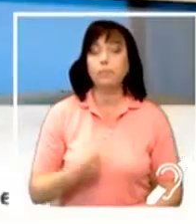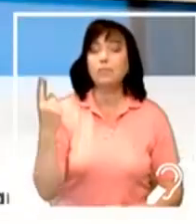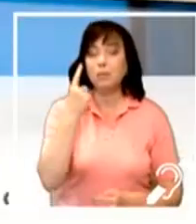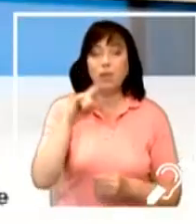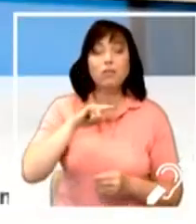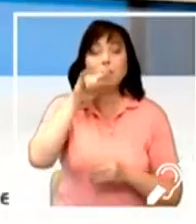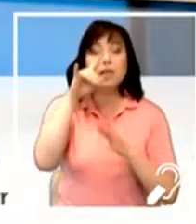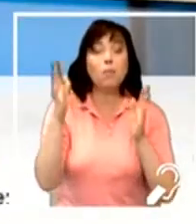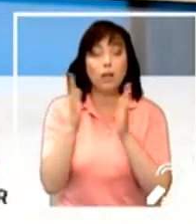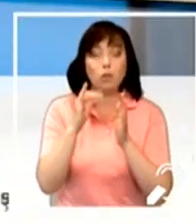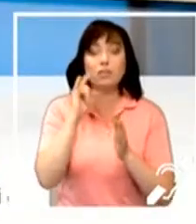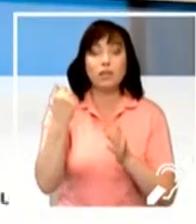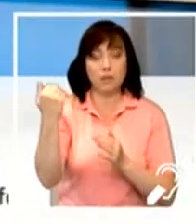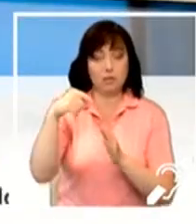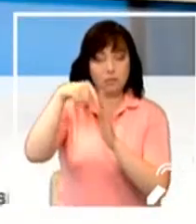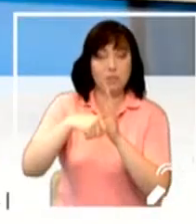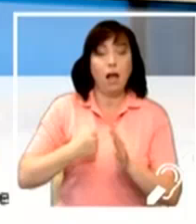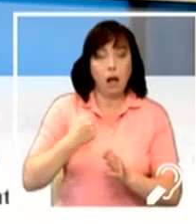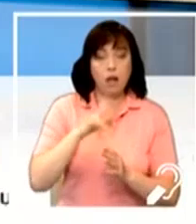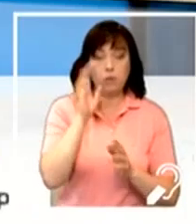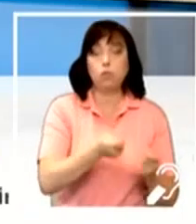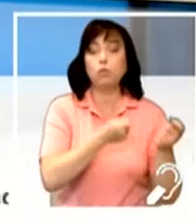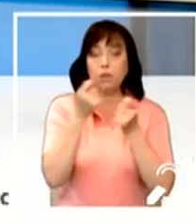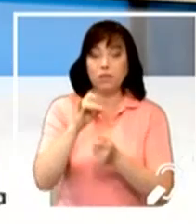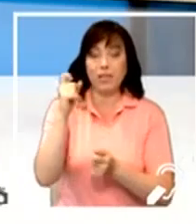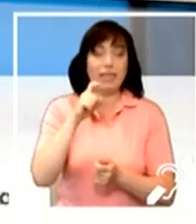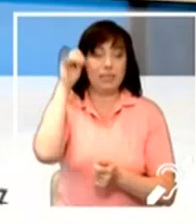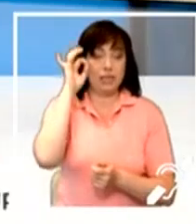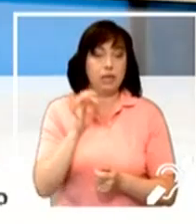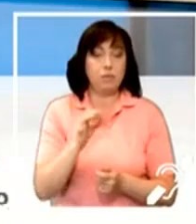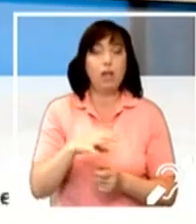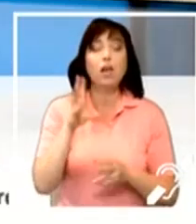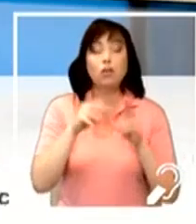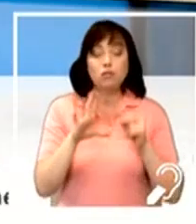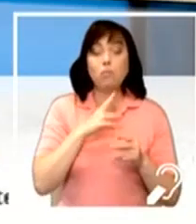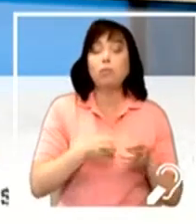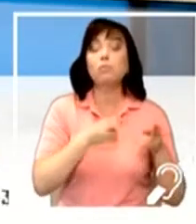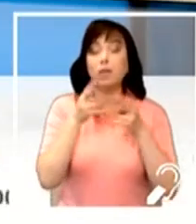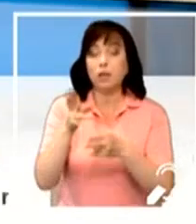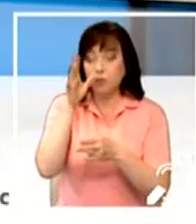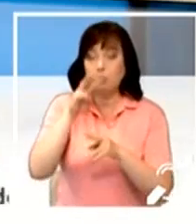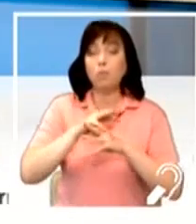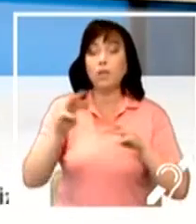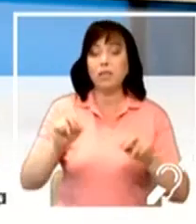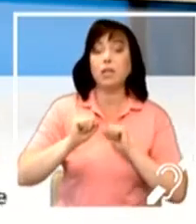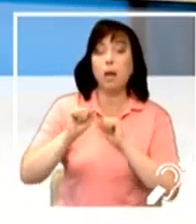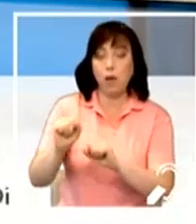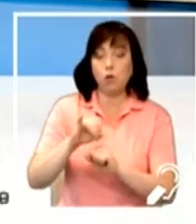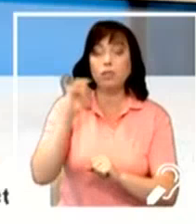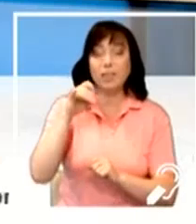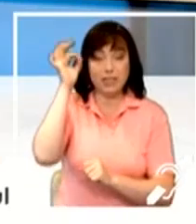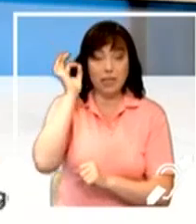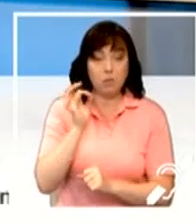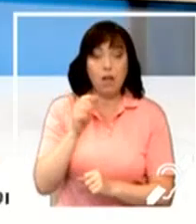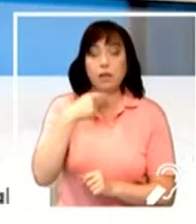Primele drone din dotarea Armatei Naționale vor veni din Germania. Fiind într-o vizită oficială la Chișinău, ministrul apărării de la